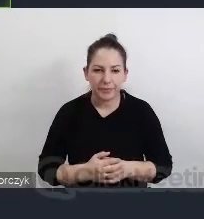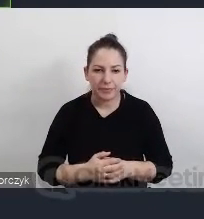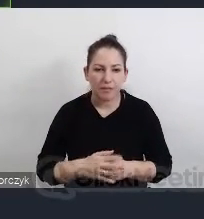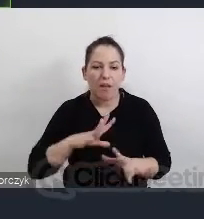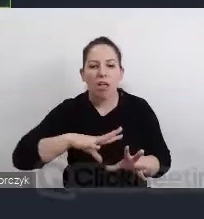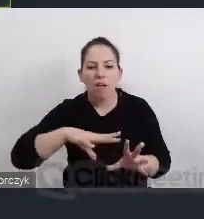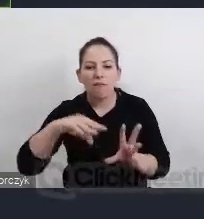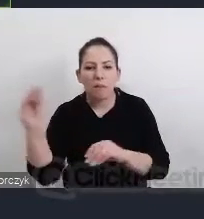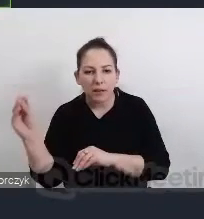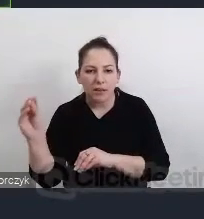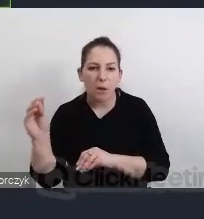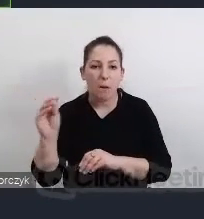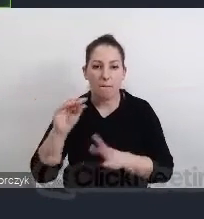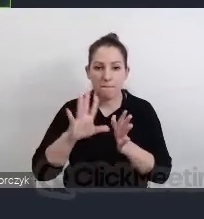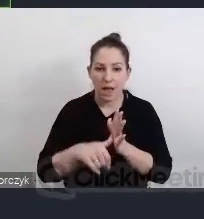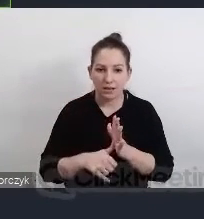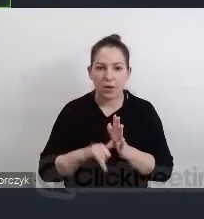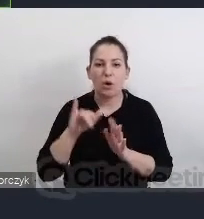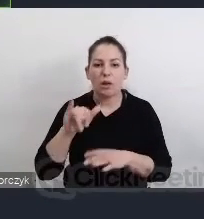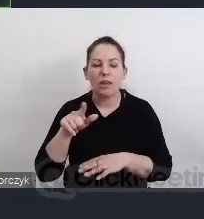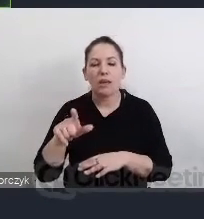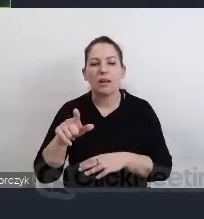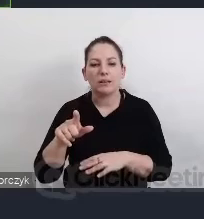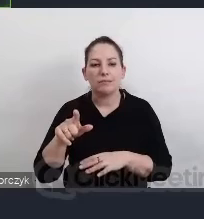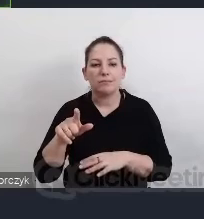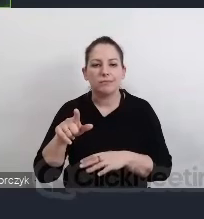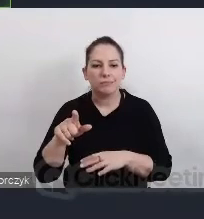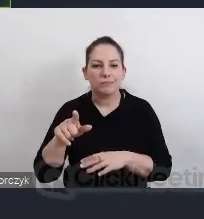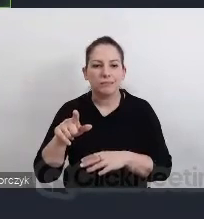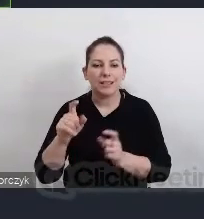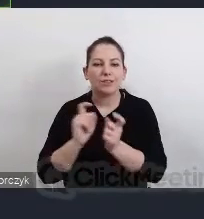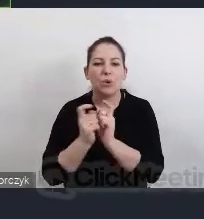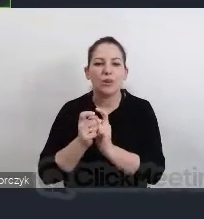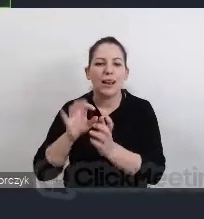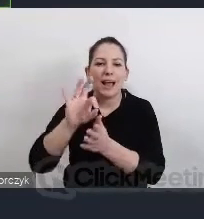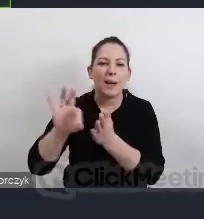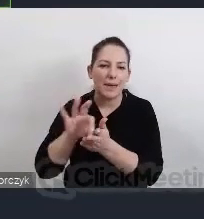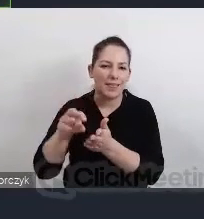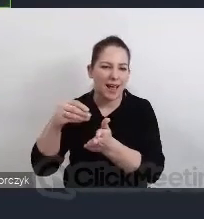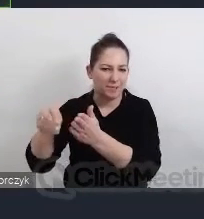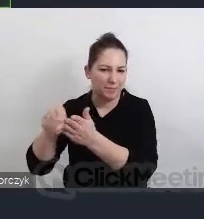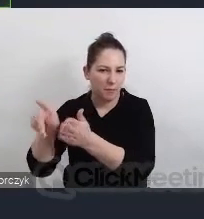wyprowadzają się z miasta i którzy zasilają sąsiednie gminy. I tutaj